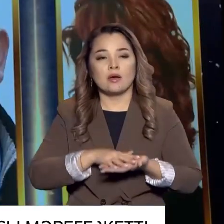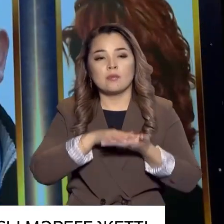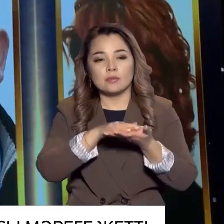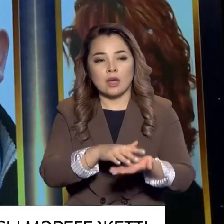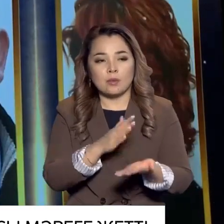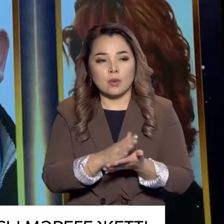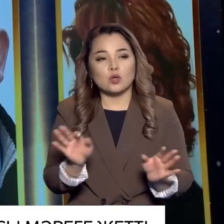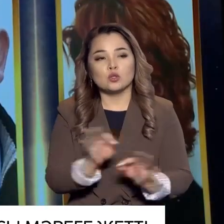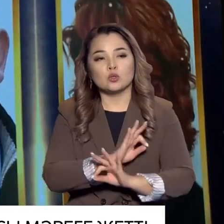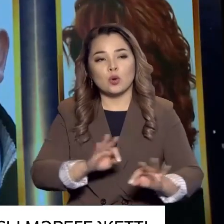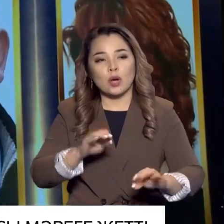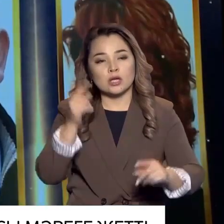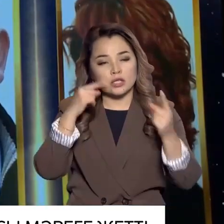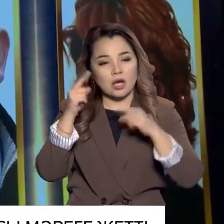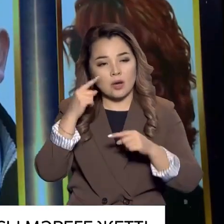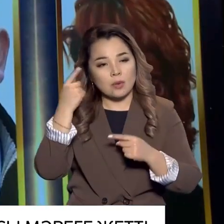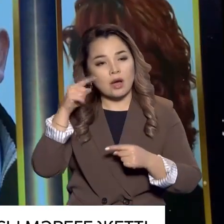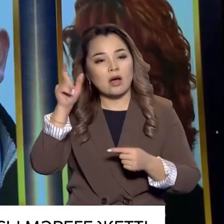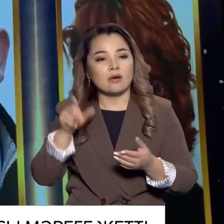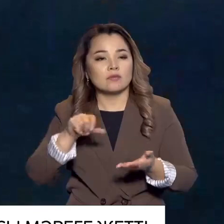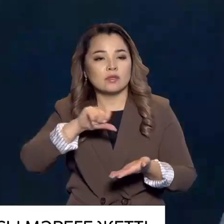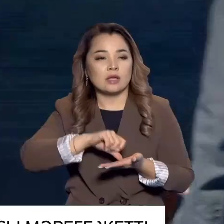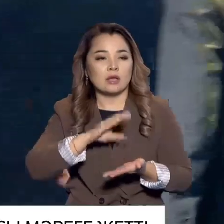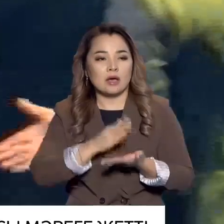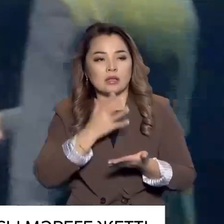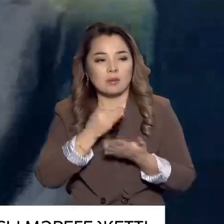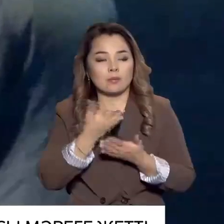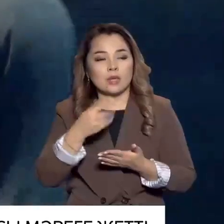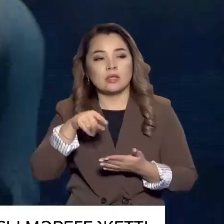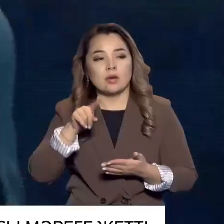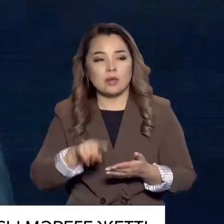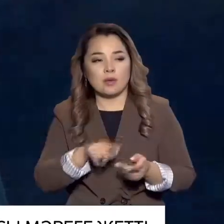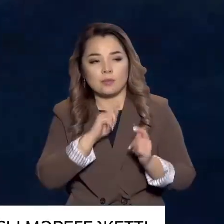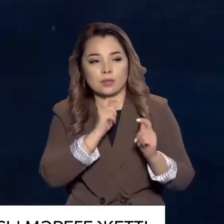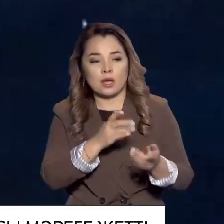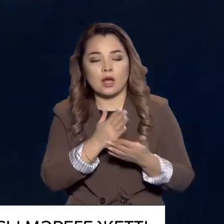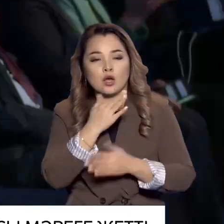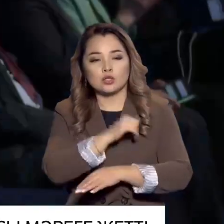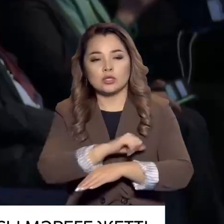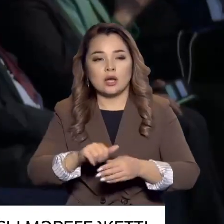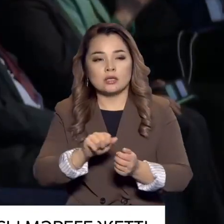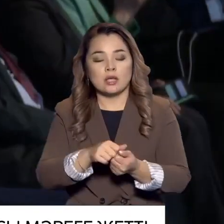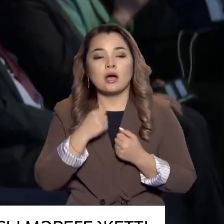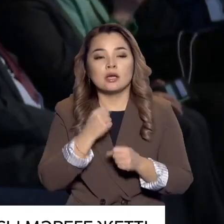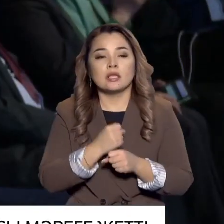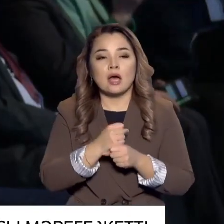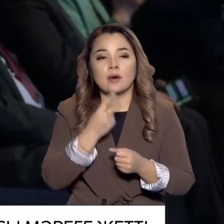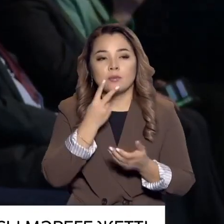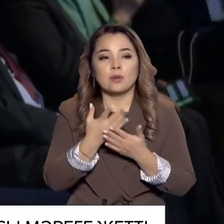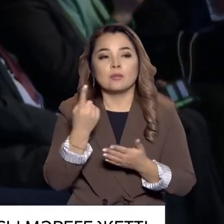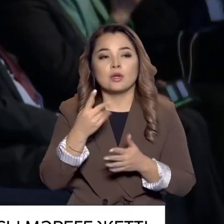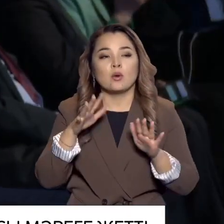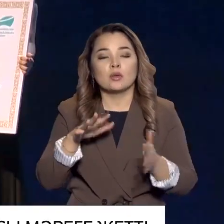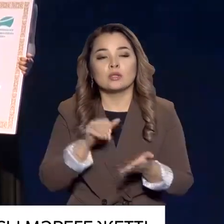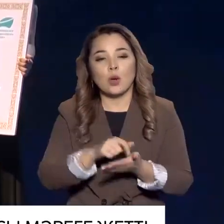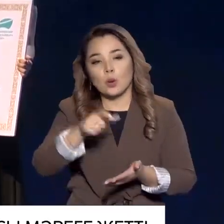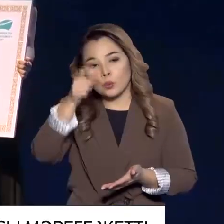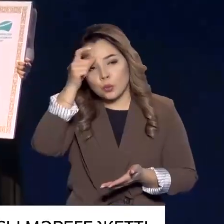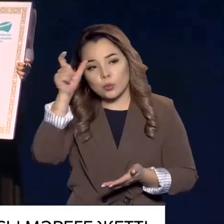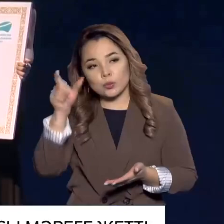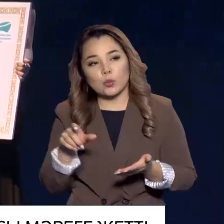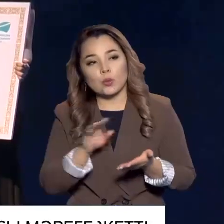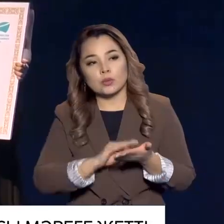Үздік деп танылған шығарма авторлары 5 номинация бойынша марапатталды. Үздік шетелдік басылым номинациясы бойынша бірінші орынды түркиялық